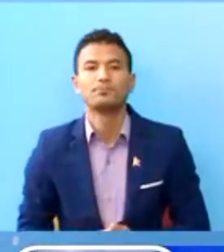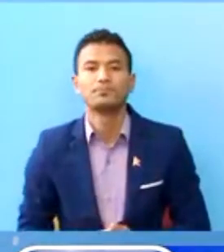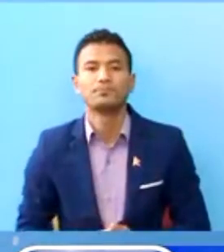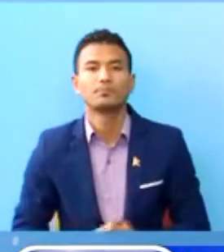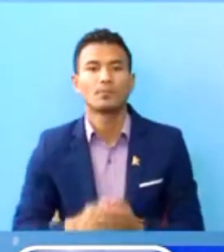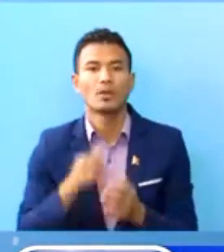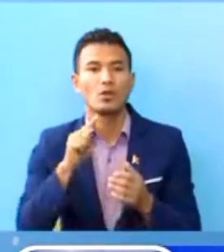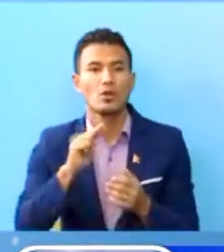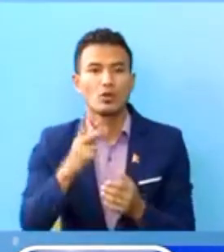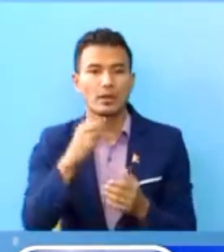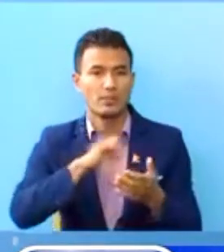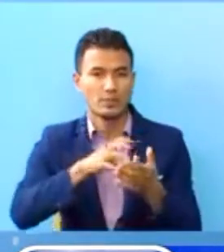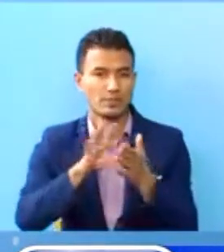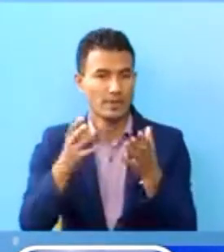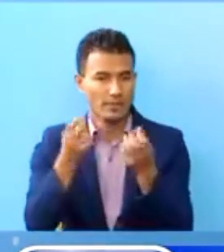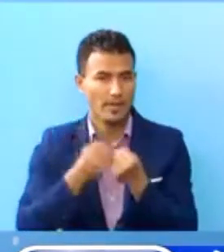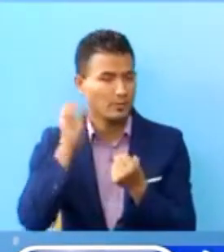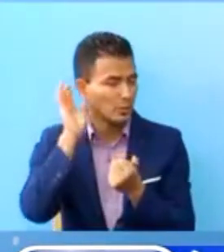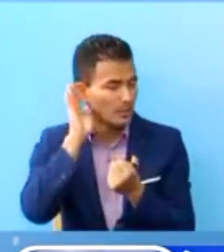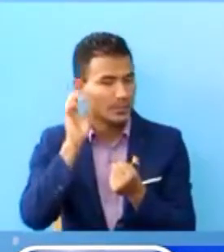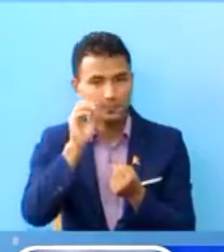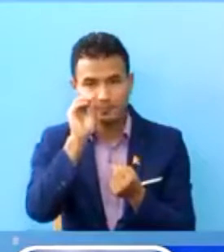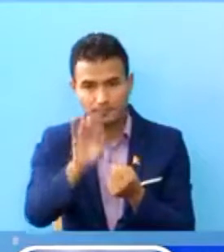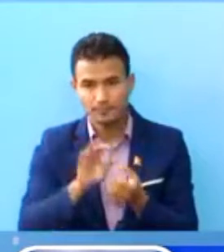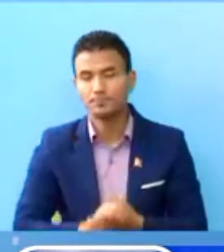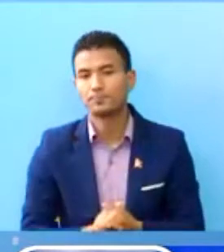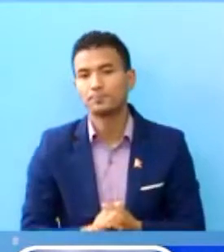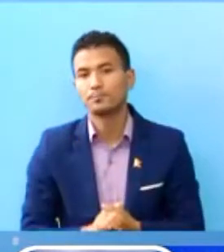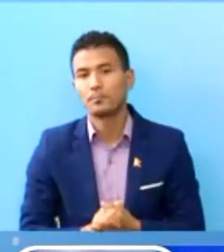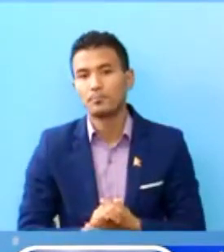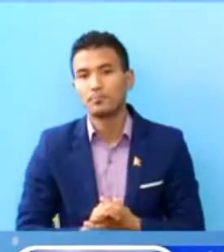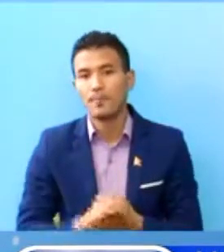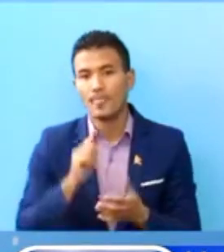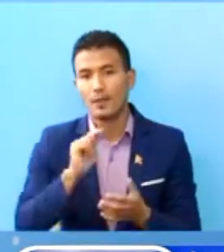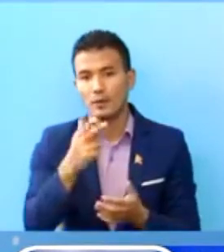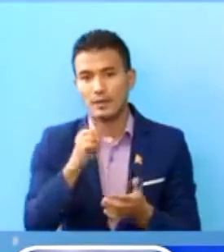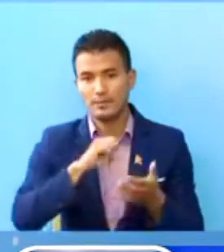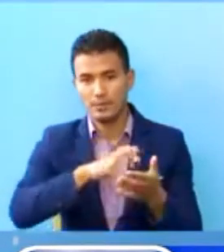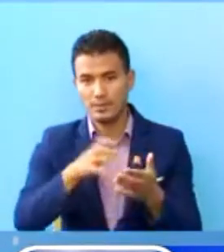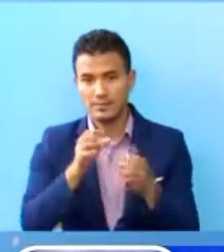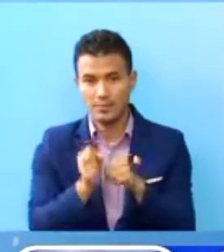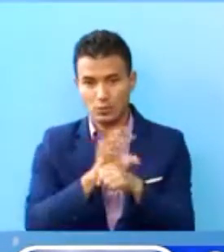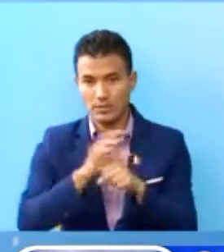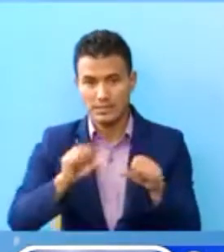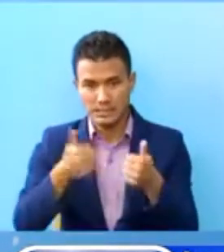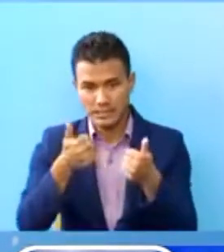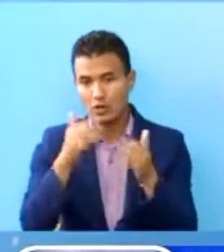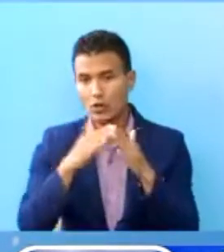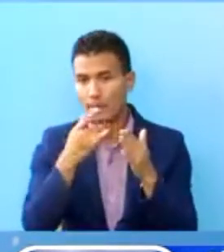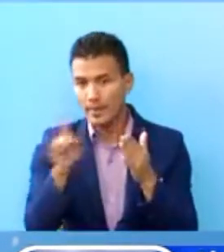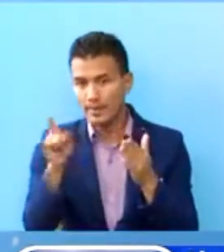र कर्णाली प्रदेशबाट प्राप्त एउटा समाचार म यहाँ पढेर सुनाउन चाहन्छु। कर्णाली प्रदेशमा कोरोना जितेर